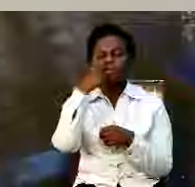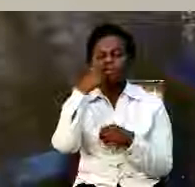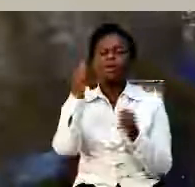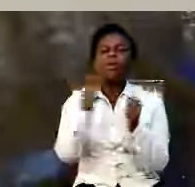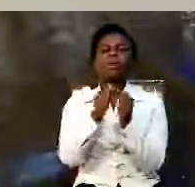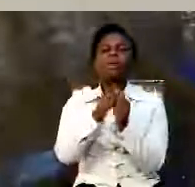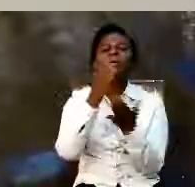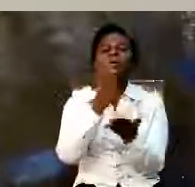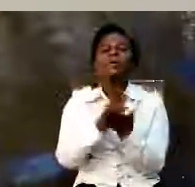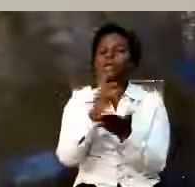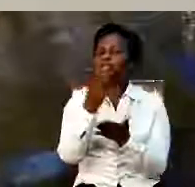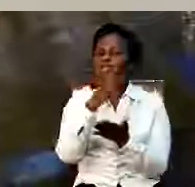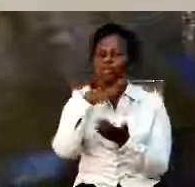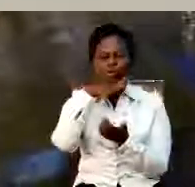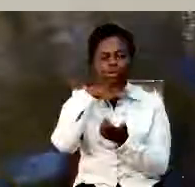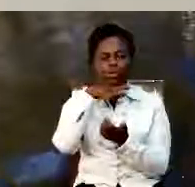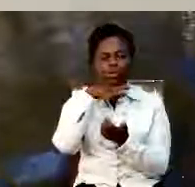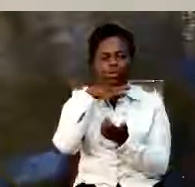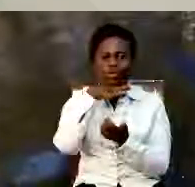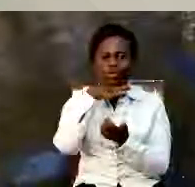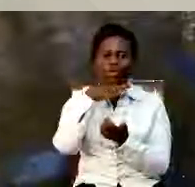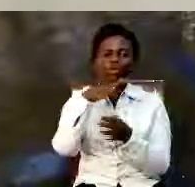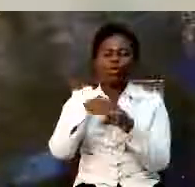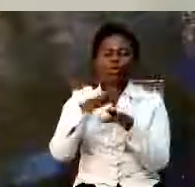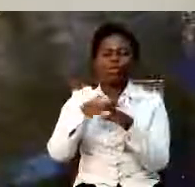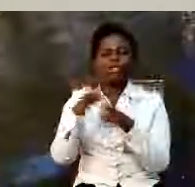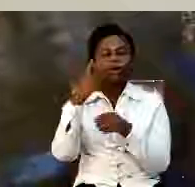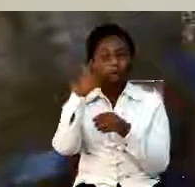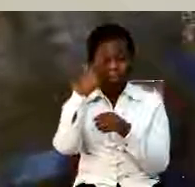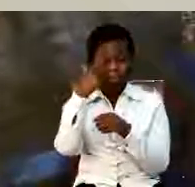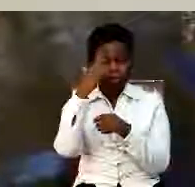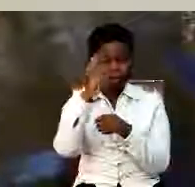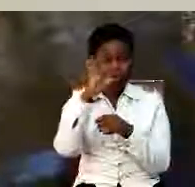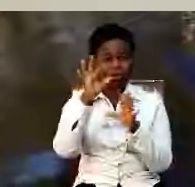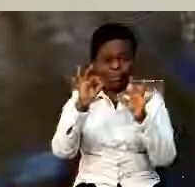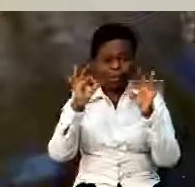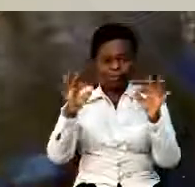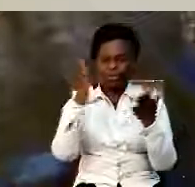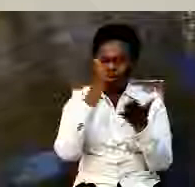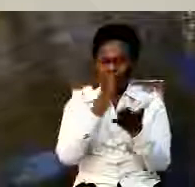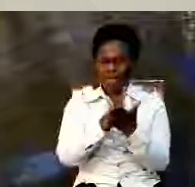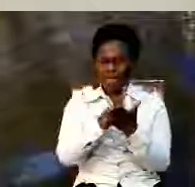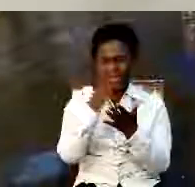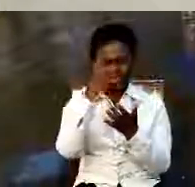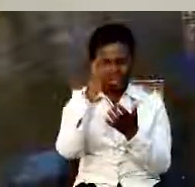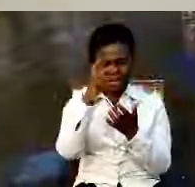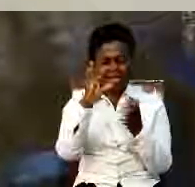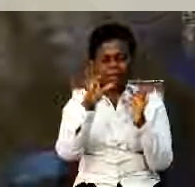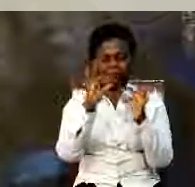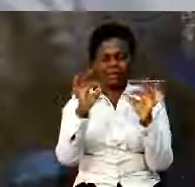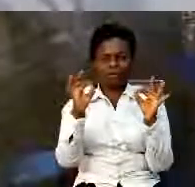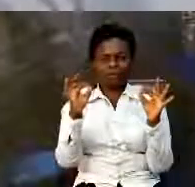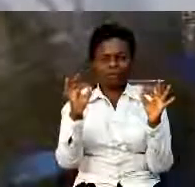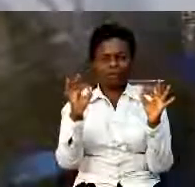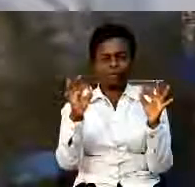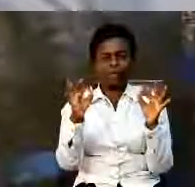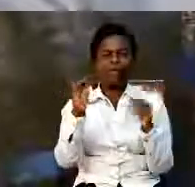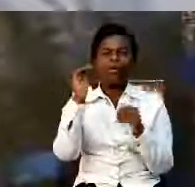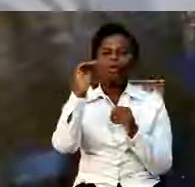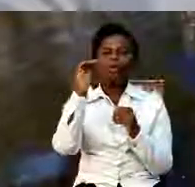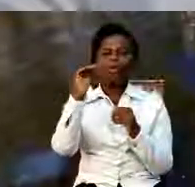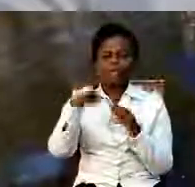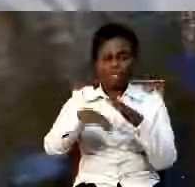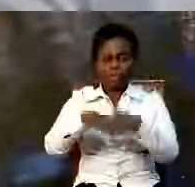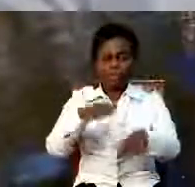vya uongo. Hey, ukimwambia macho yako ni mazuri, na kweli akijiangalia ni mazuri. Hey, ukimwambia miguu yako